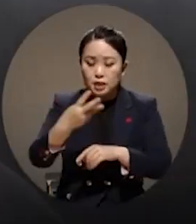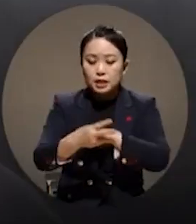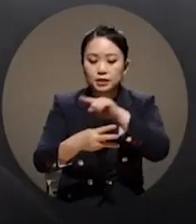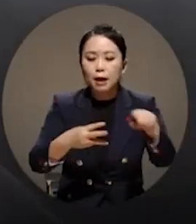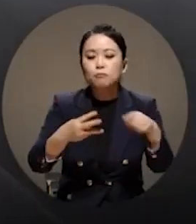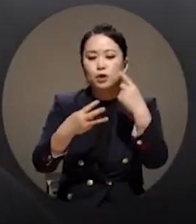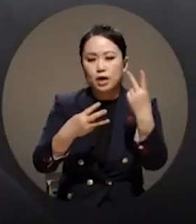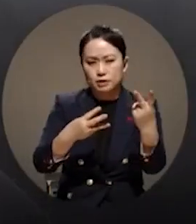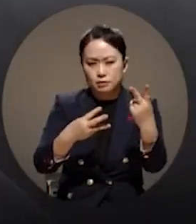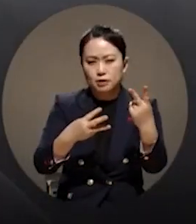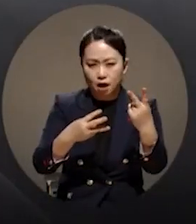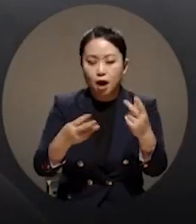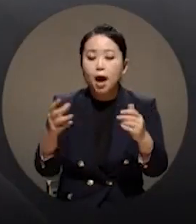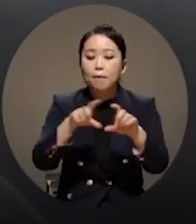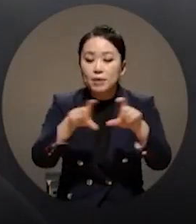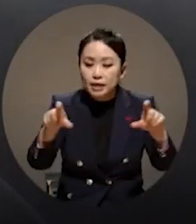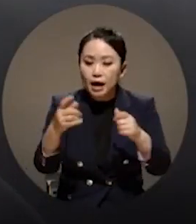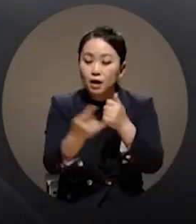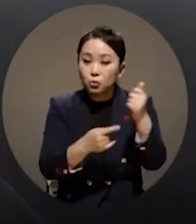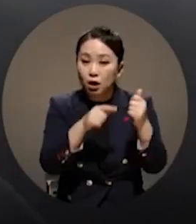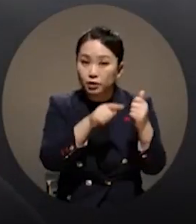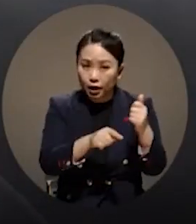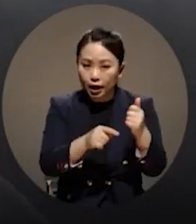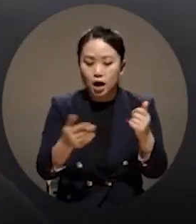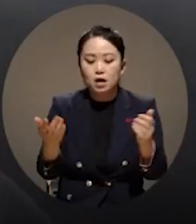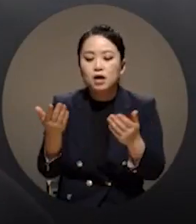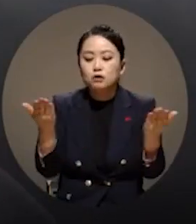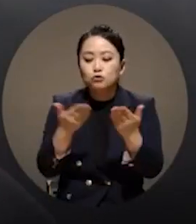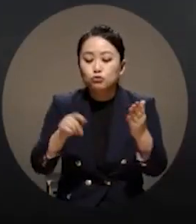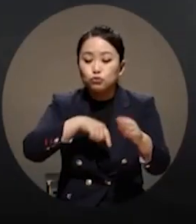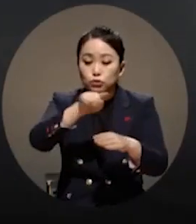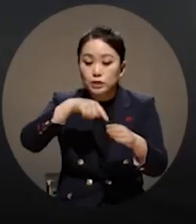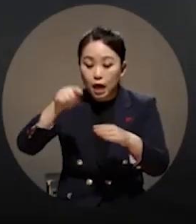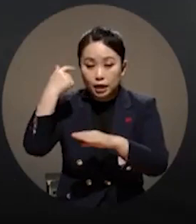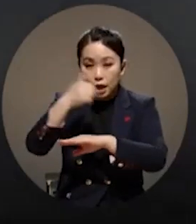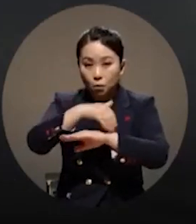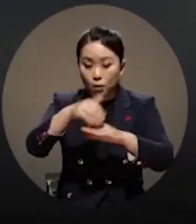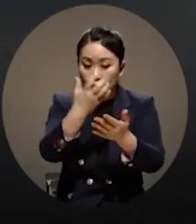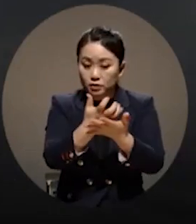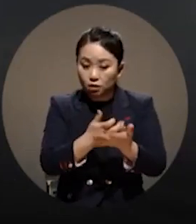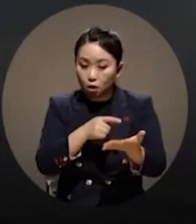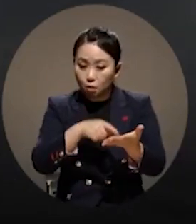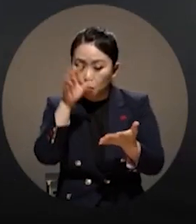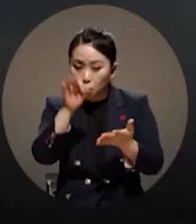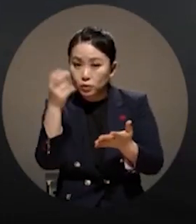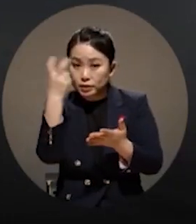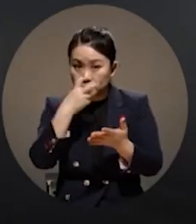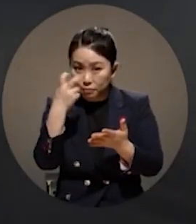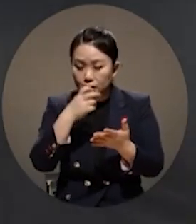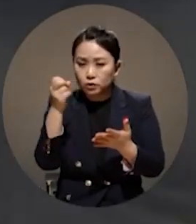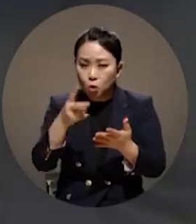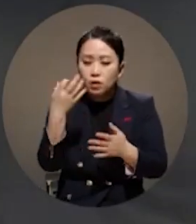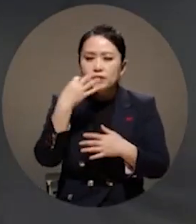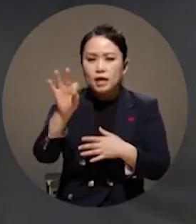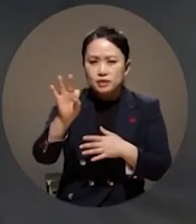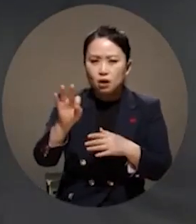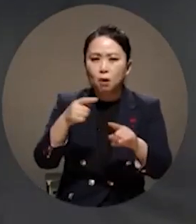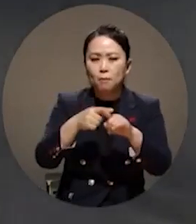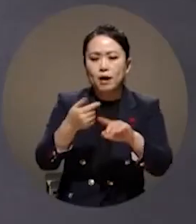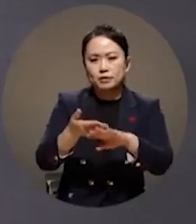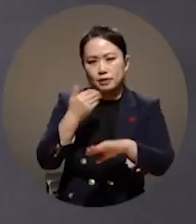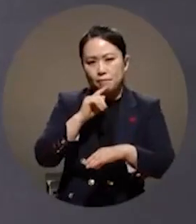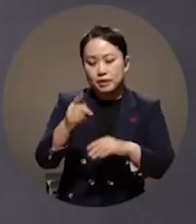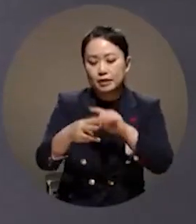민간위원으로 구성된 위원회가 출장 계획서를 심의한 뒤 위원 3분의 2 이상의 찬성이 있어야 가능합니다. 그러나